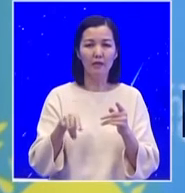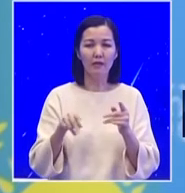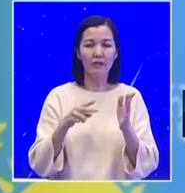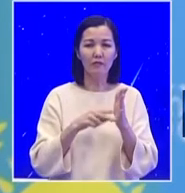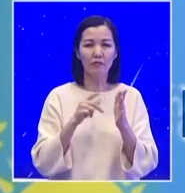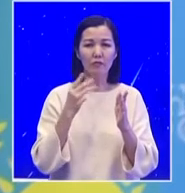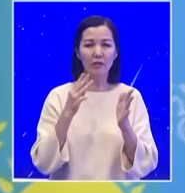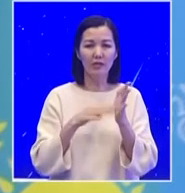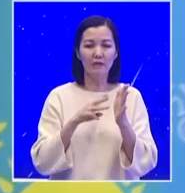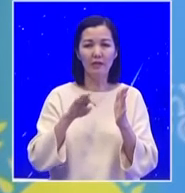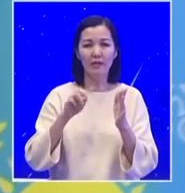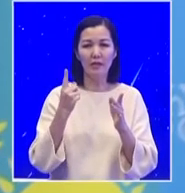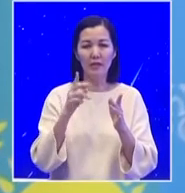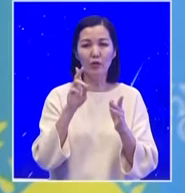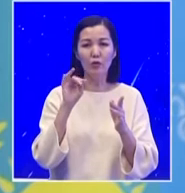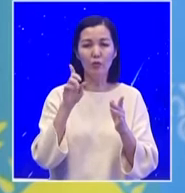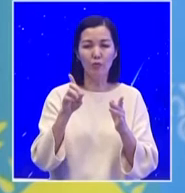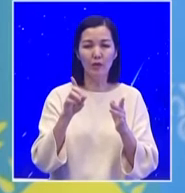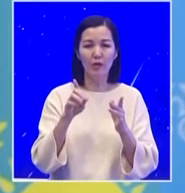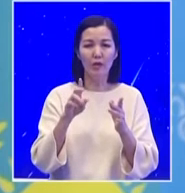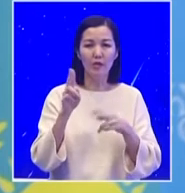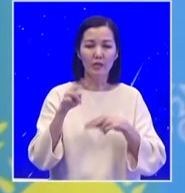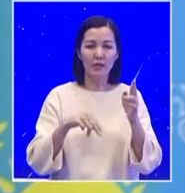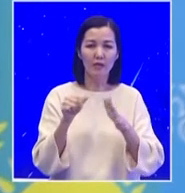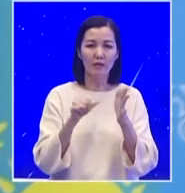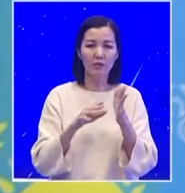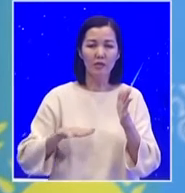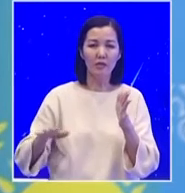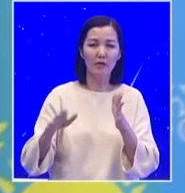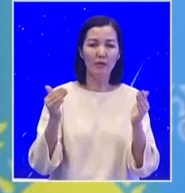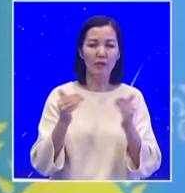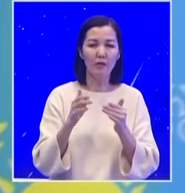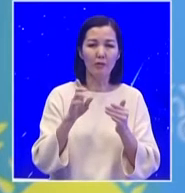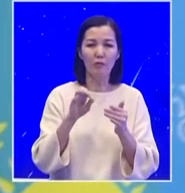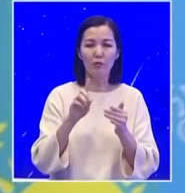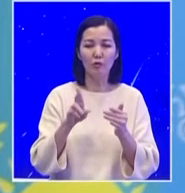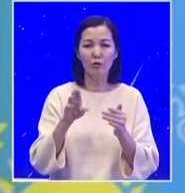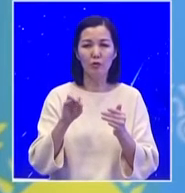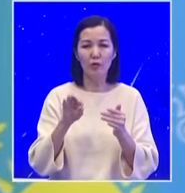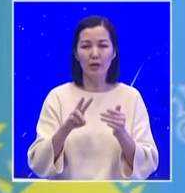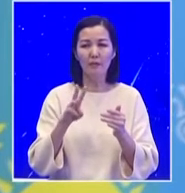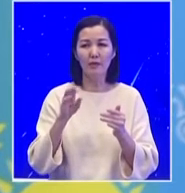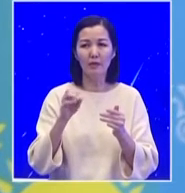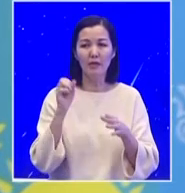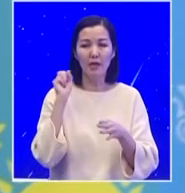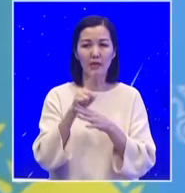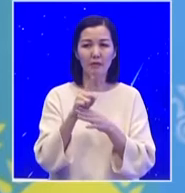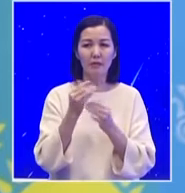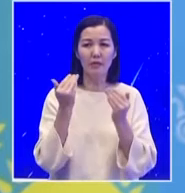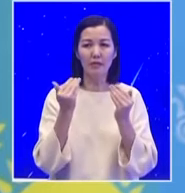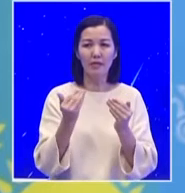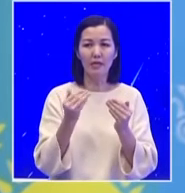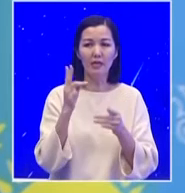куб. В текущем году на благоустройство 6 дворов, микрорайон Босторгай, мелиоратор. Сіздің тапсырмаңызға сәйкес, қазір